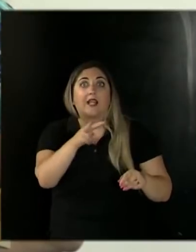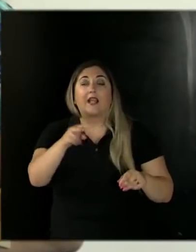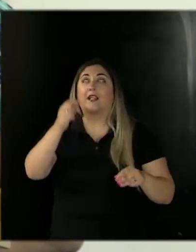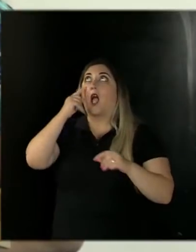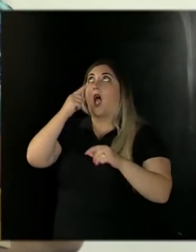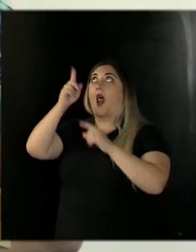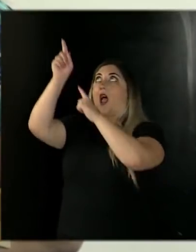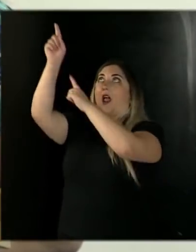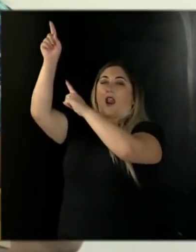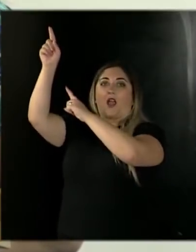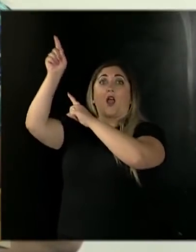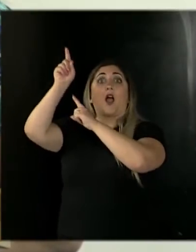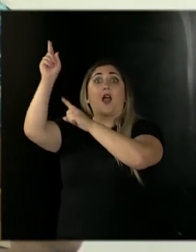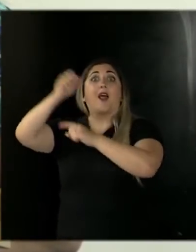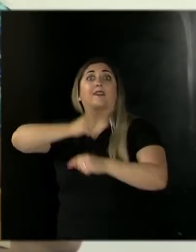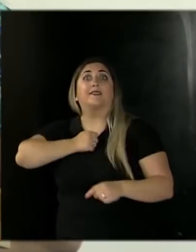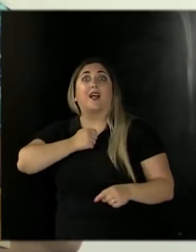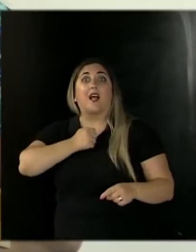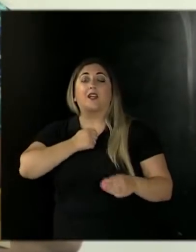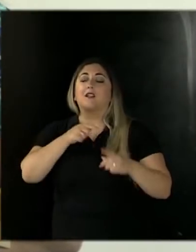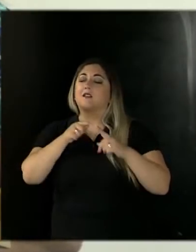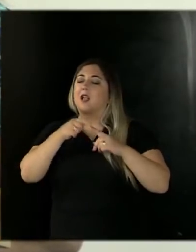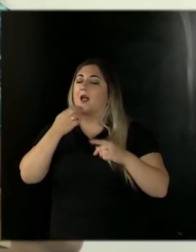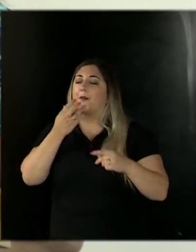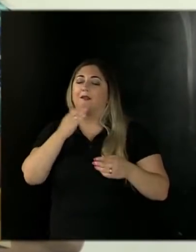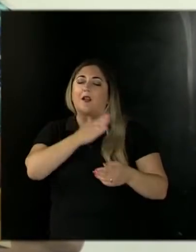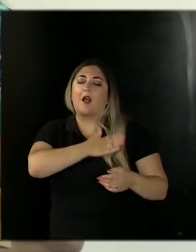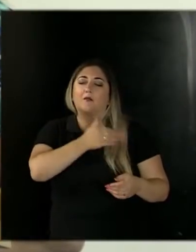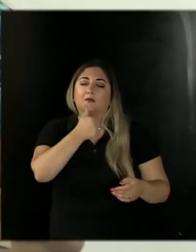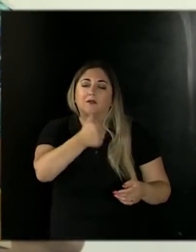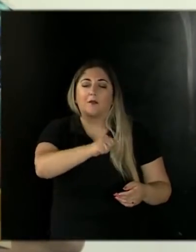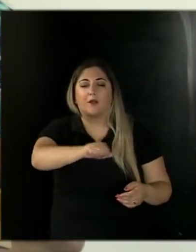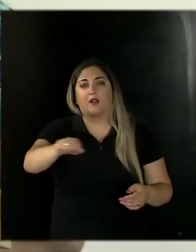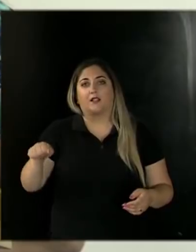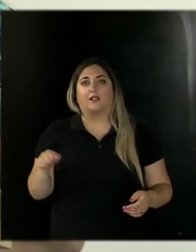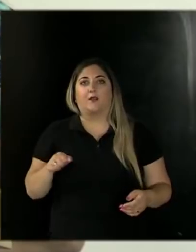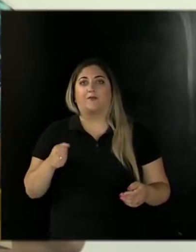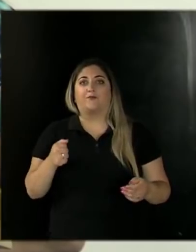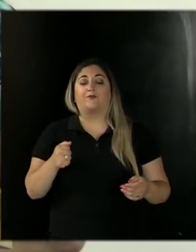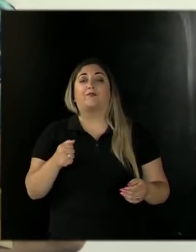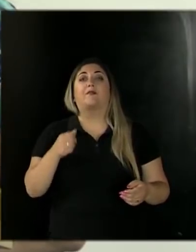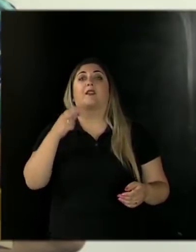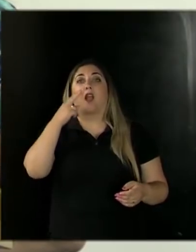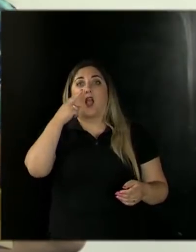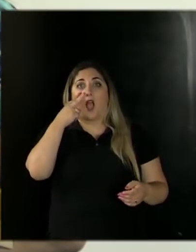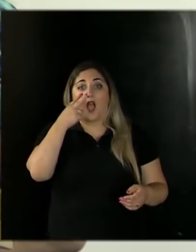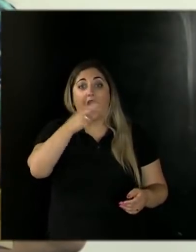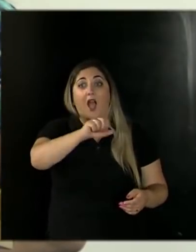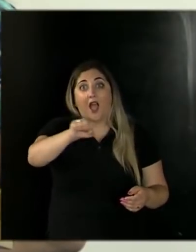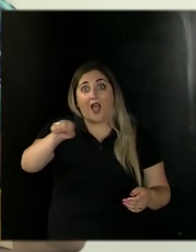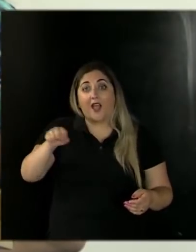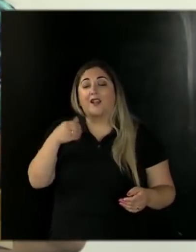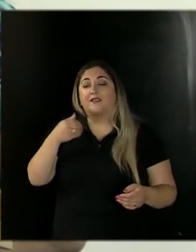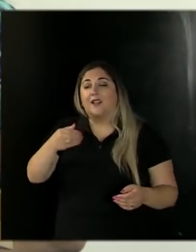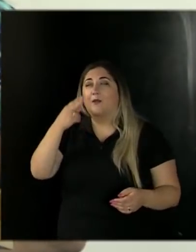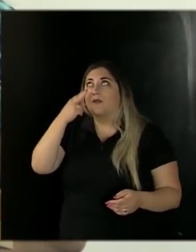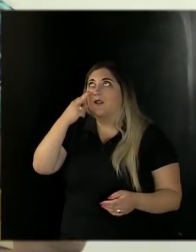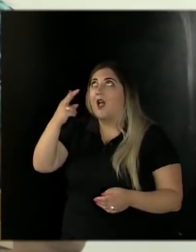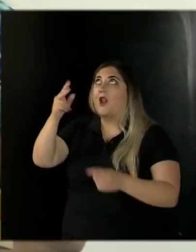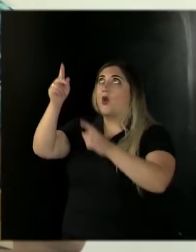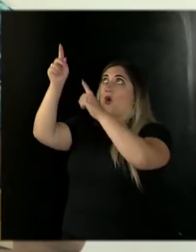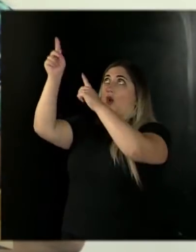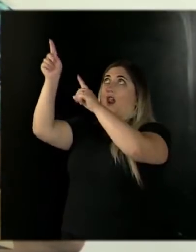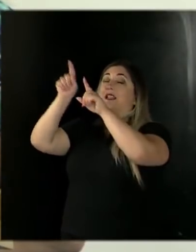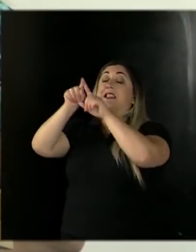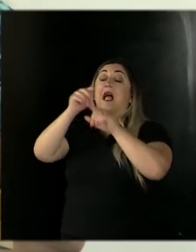il-Mulej, Alla tagħna sa ma jkollu ħniena minna. Flimkien, għajnejna lejn il-Mulej sa